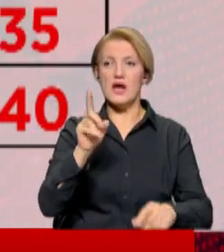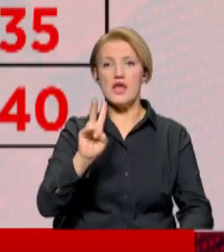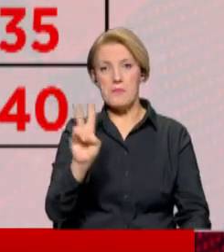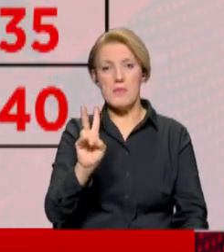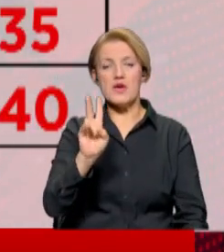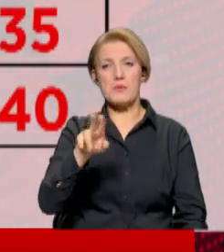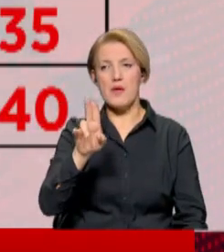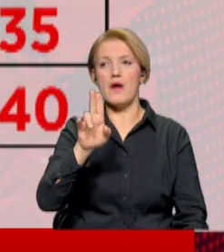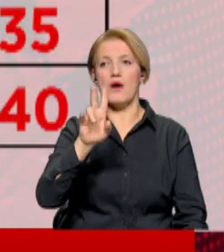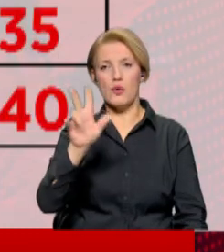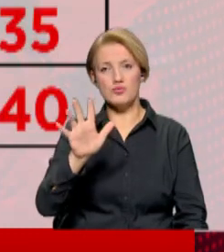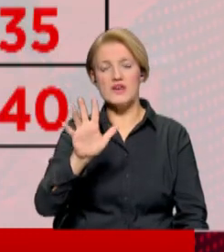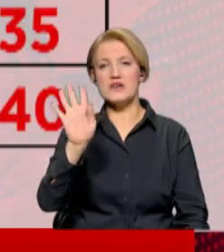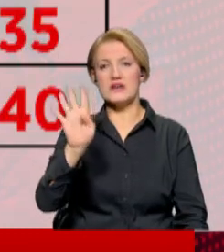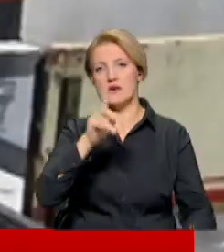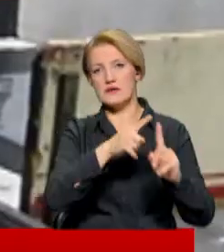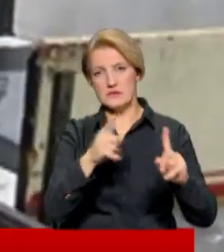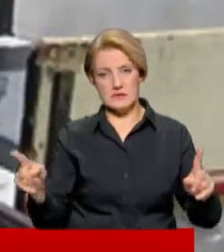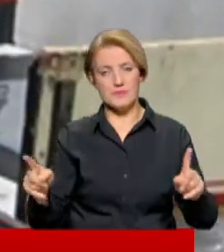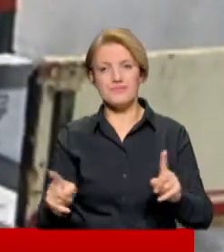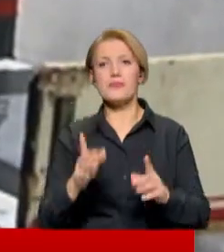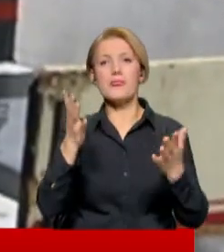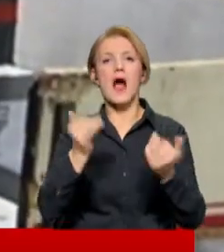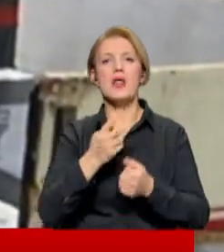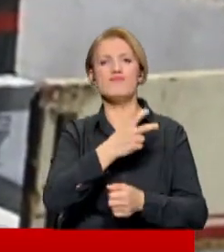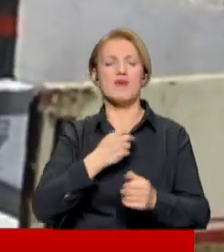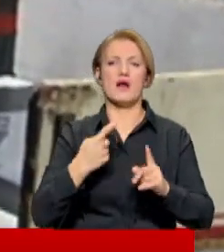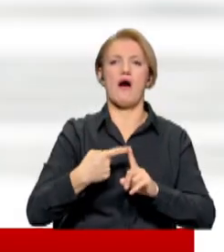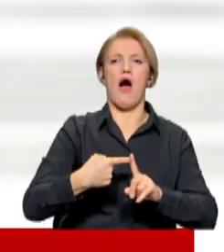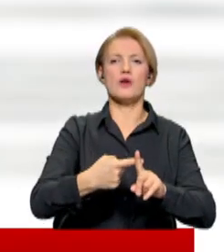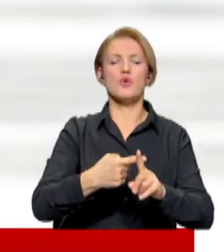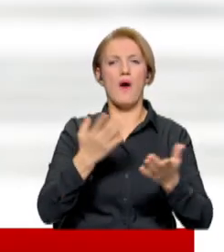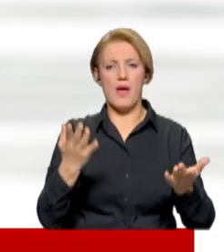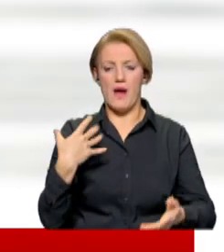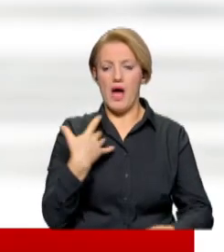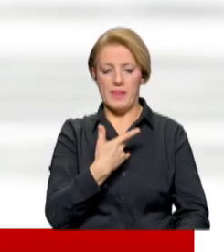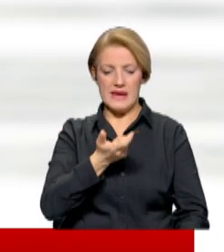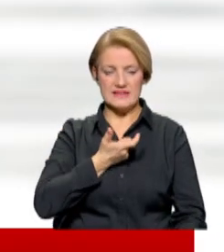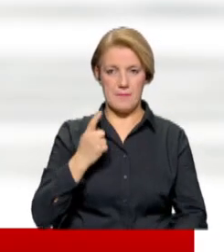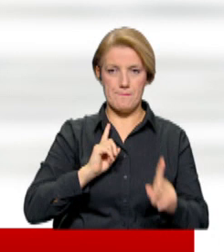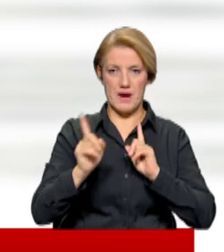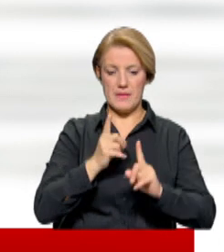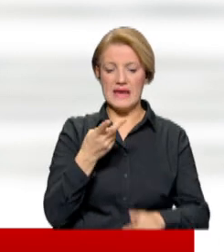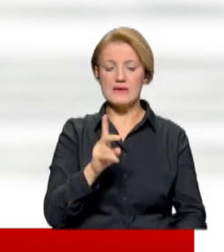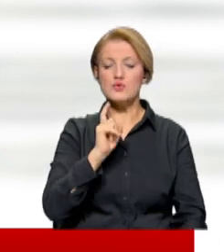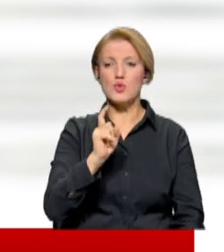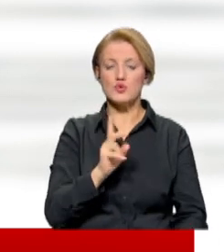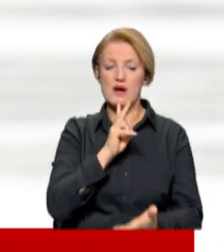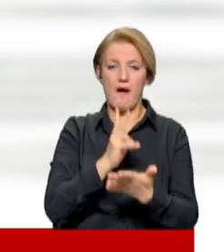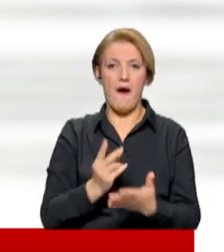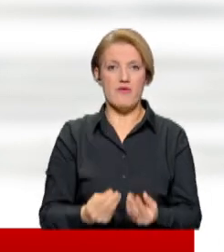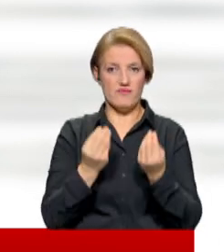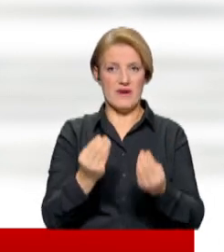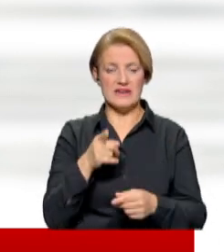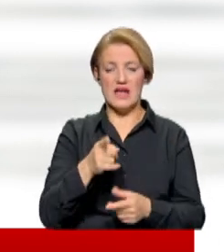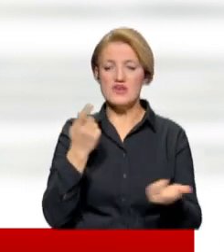dilimler çalışan lehine düzenlenmedikçe alınan vergide artıyor Aslında Anayasa Mahkemesi de 2009'da verdiği kararla